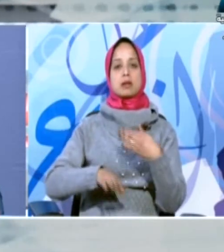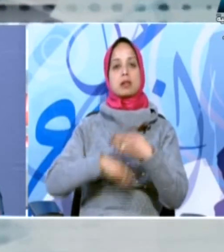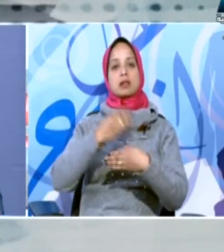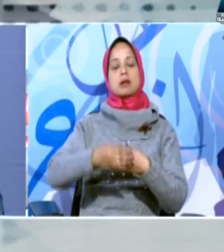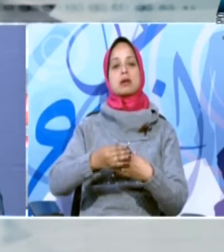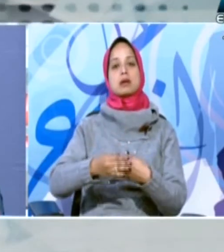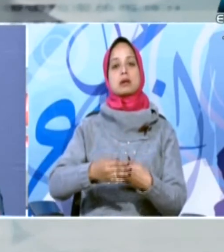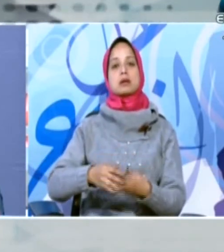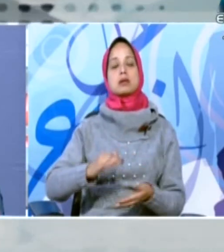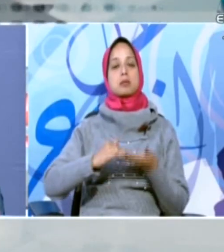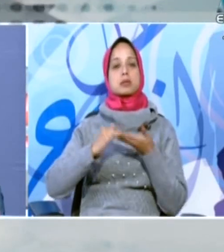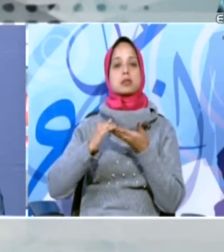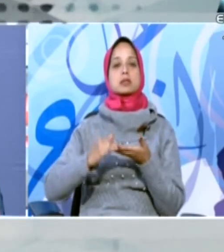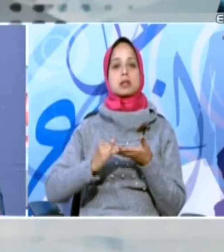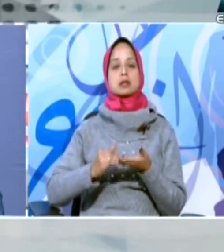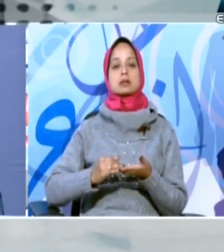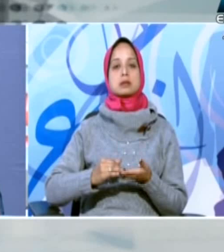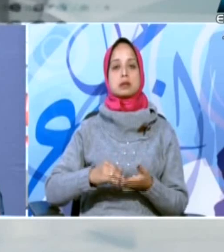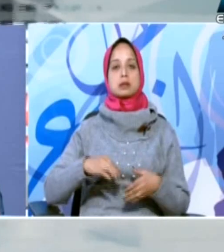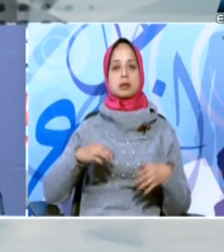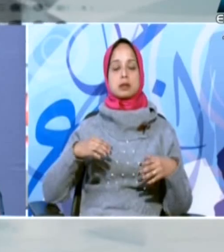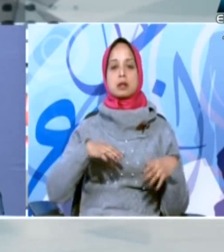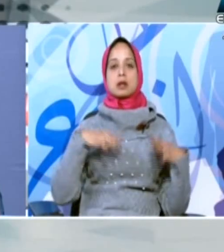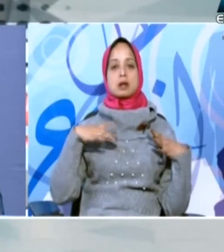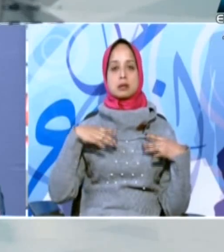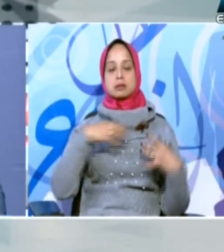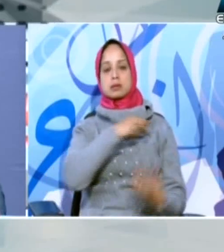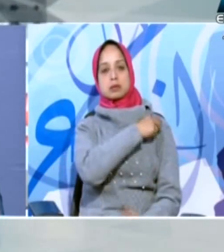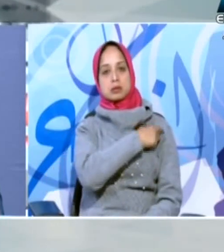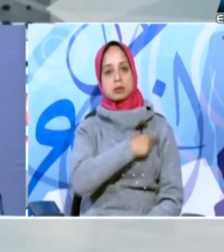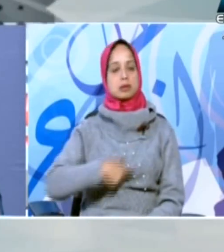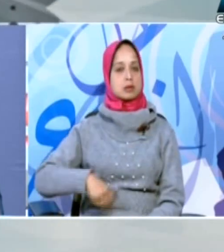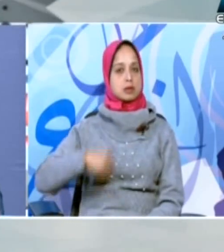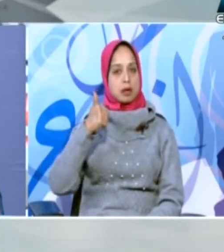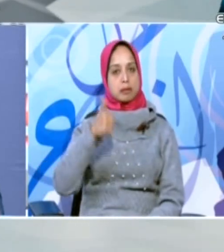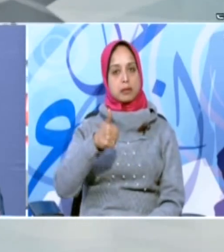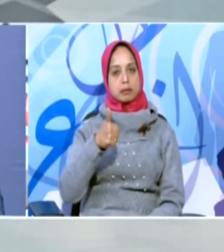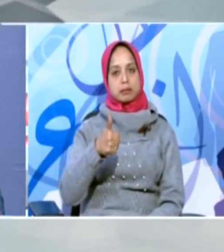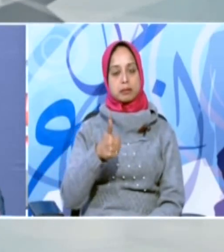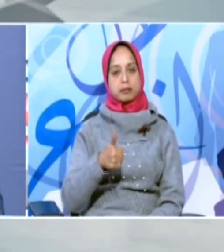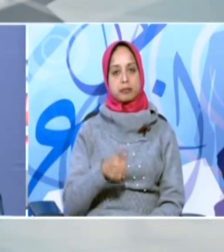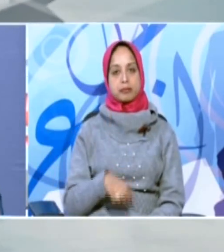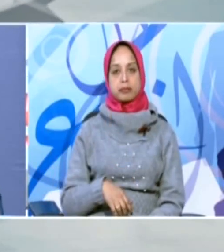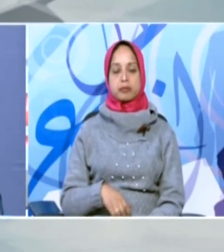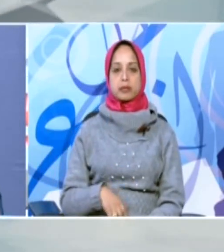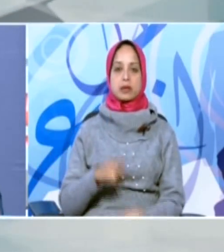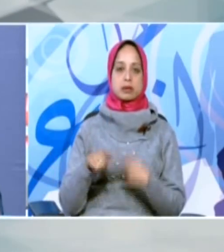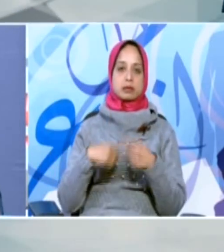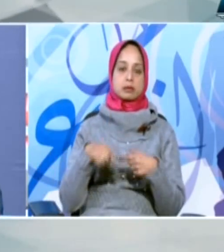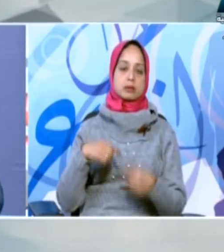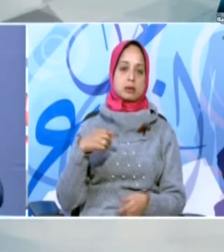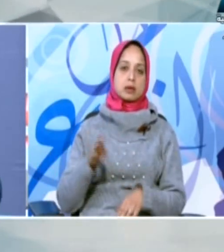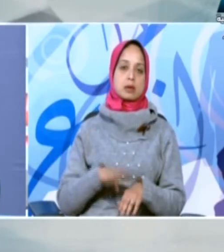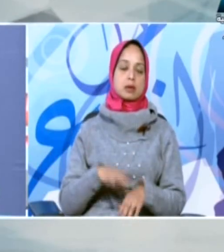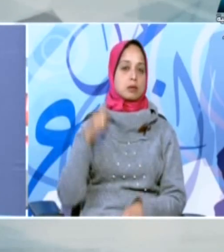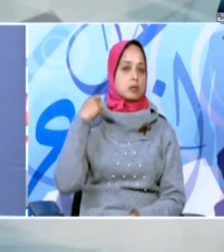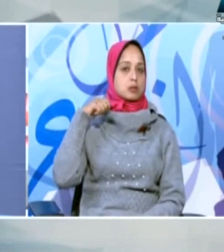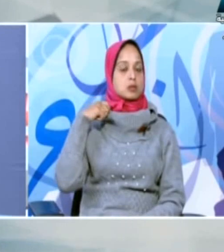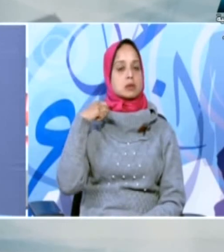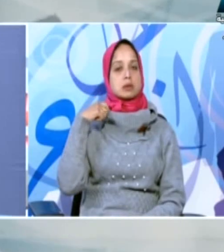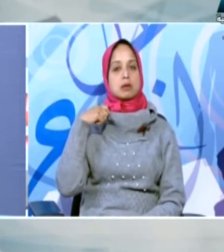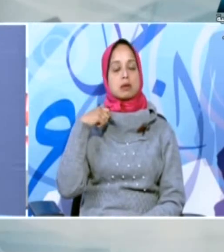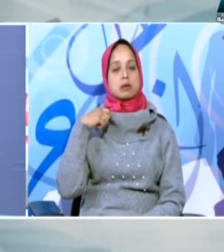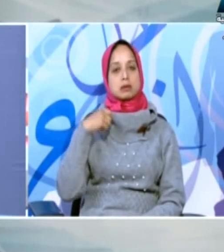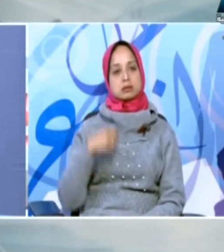النظام الاوتوقراطي، تمام زي الفل، هتيجي نتكلم عن الوزاره. طب انا ما جبتش كلمه